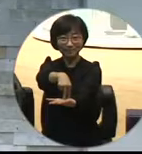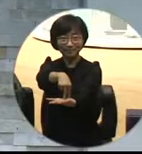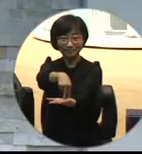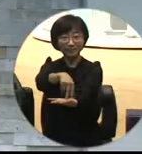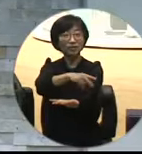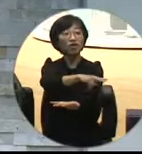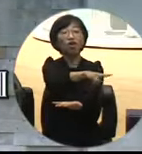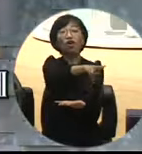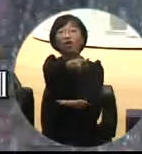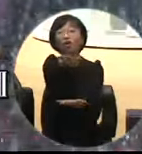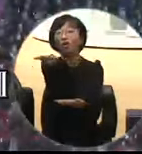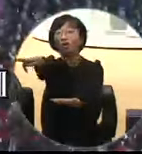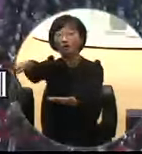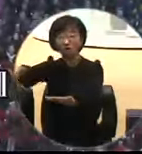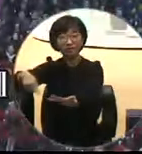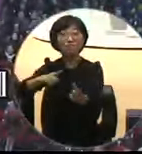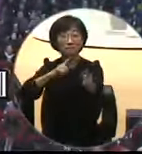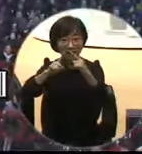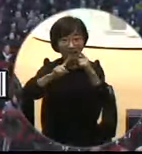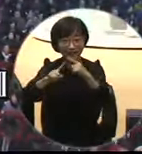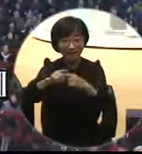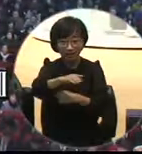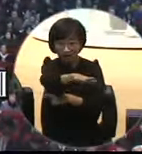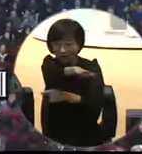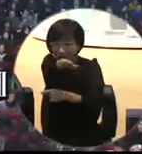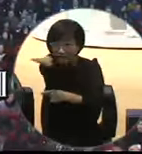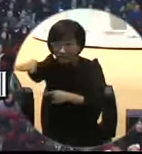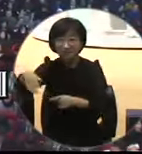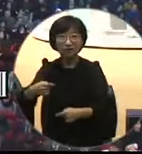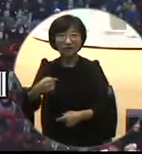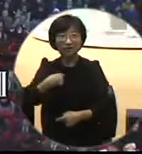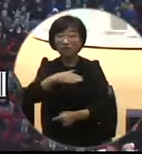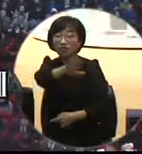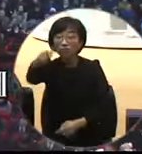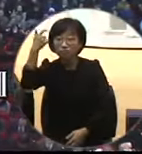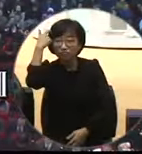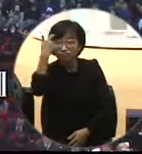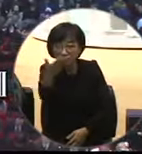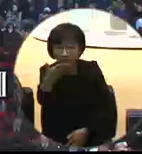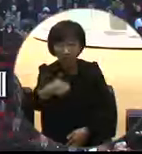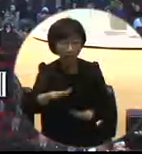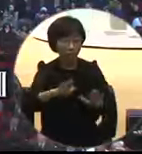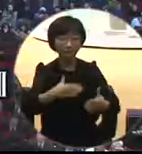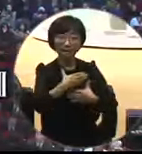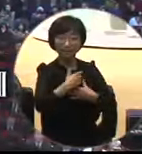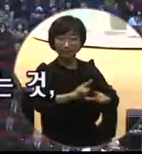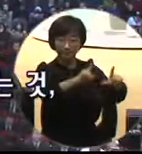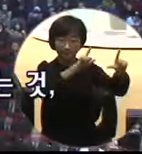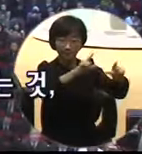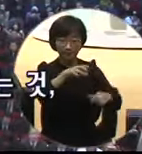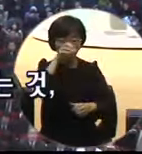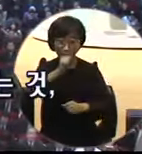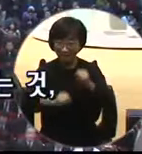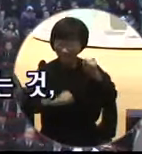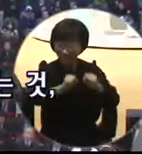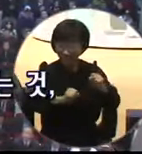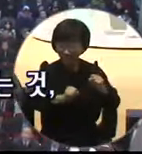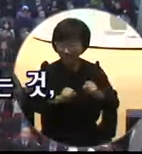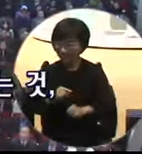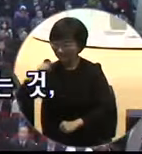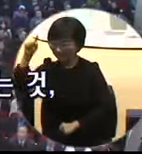봅니다. 예수께서 그들에게 이르시되 내가 너에게 묻노니 안식일에 선을 향하는 것과 악을 향하는